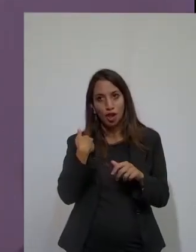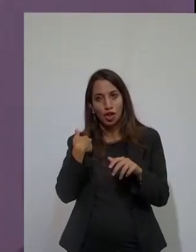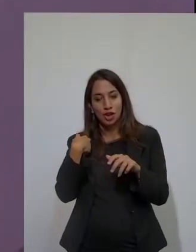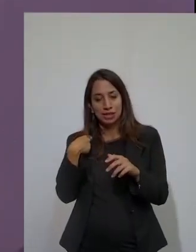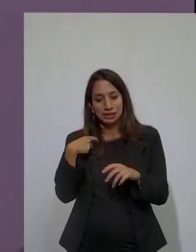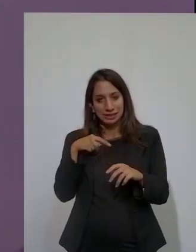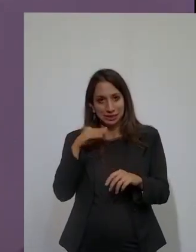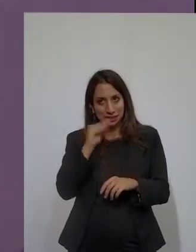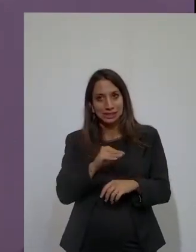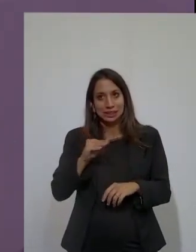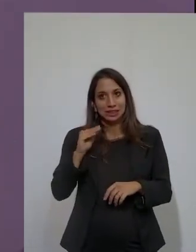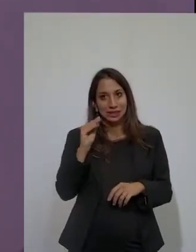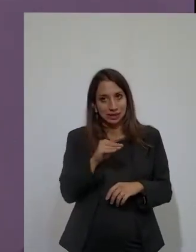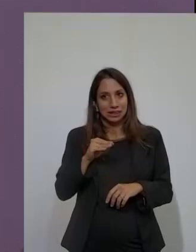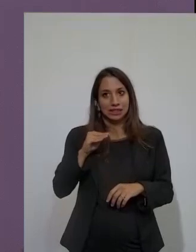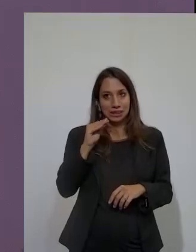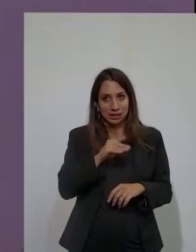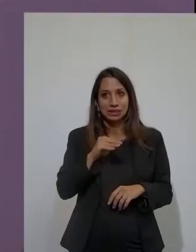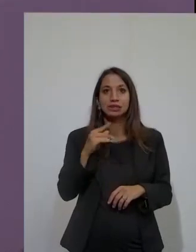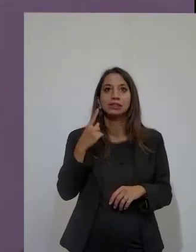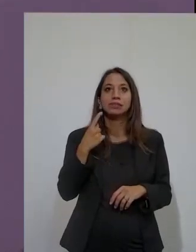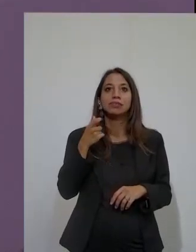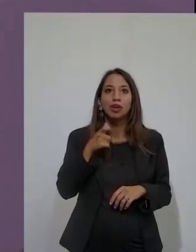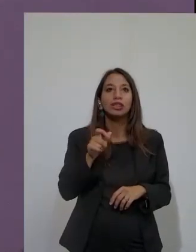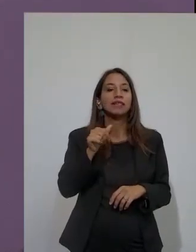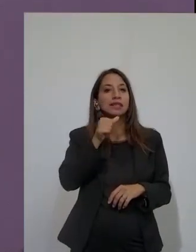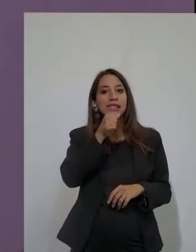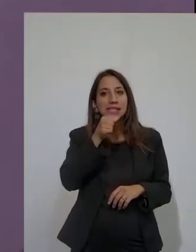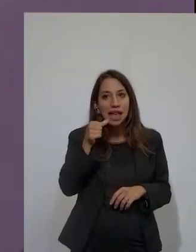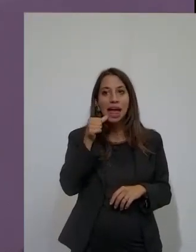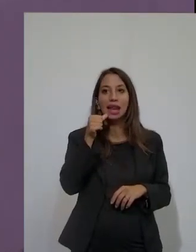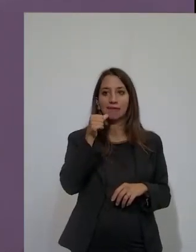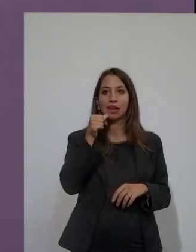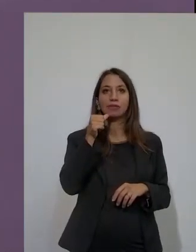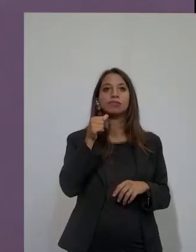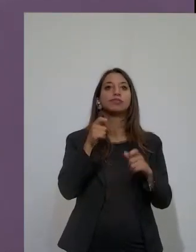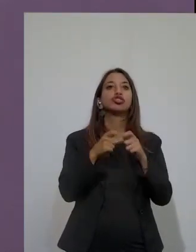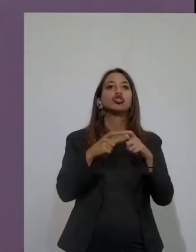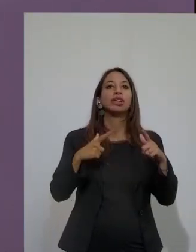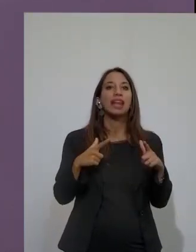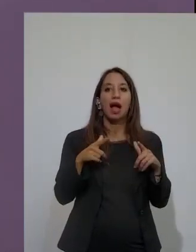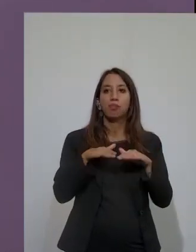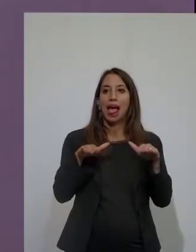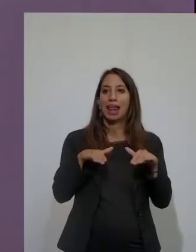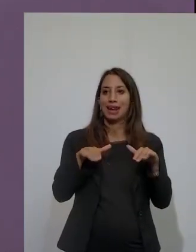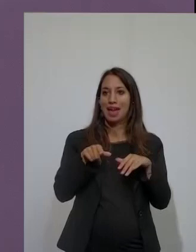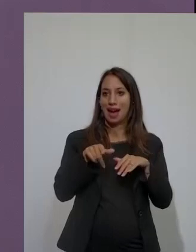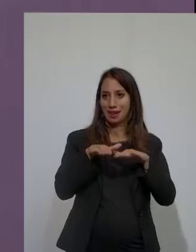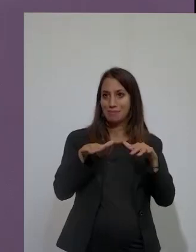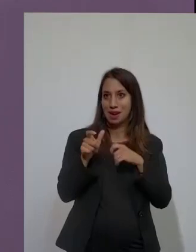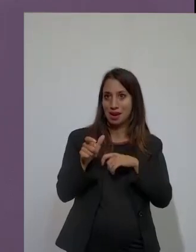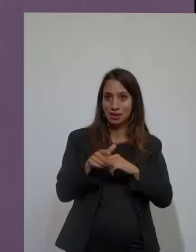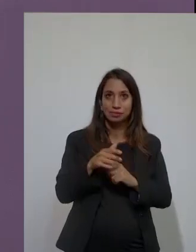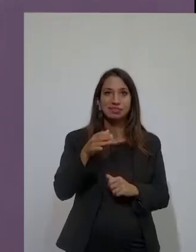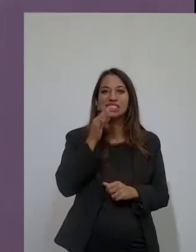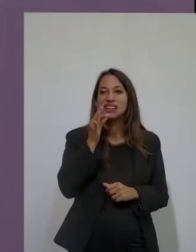questo tema, per il concetto di città, di status di città balneare. Cosa significa? Al di là